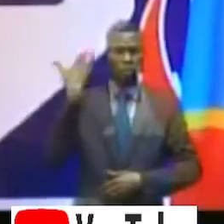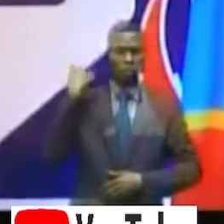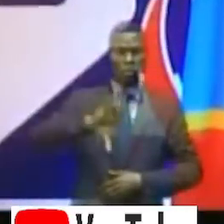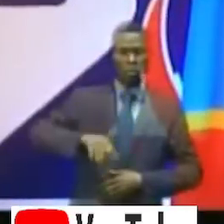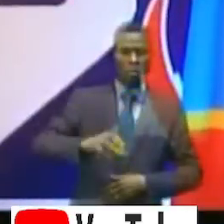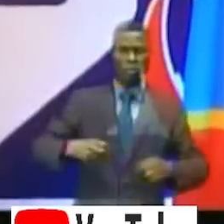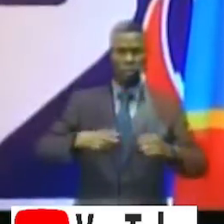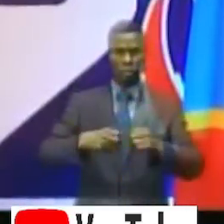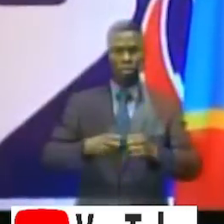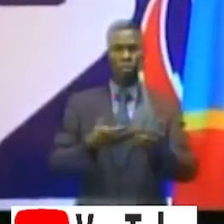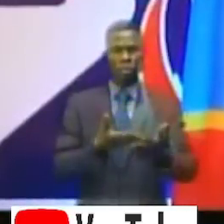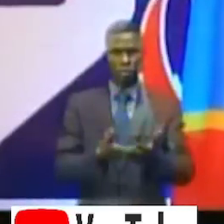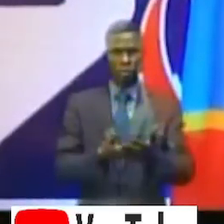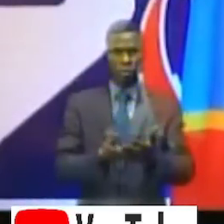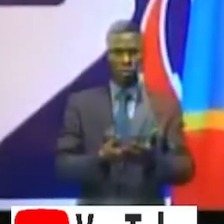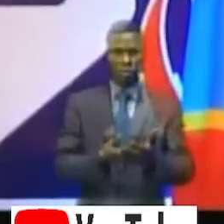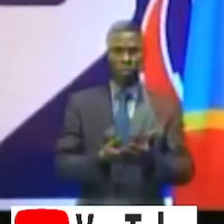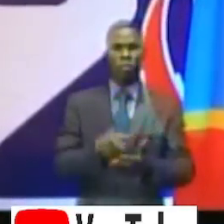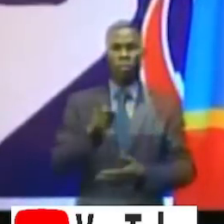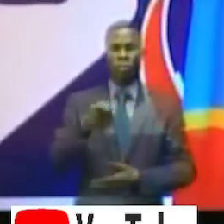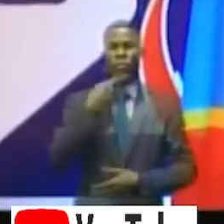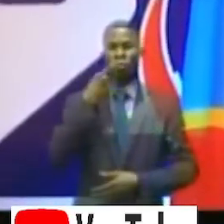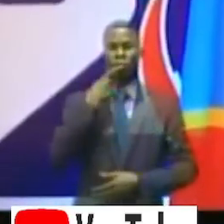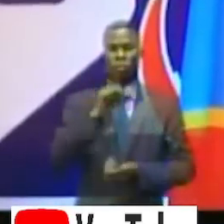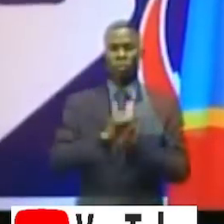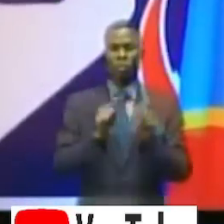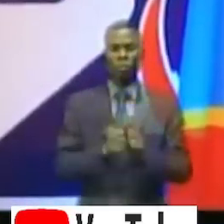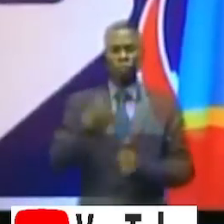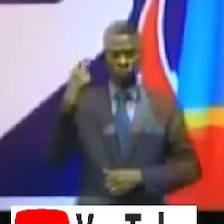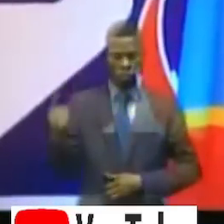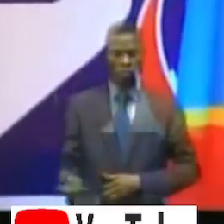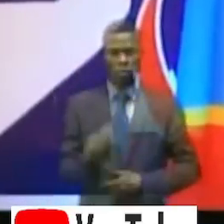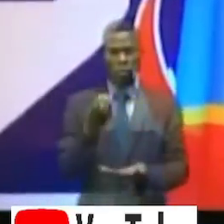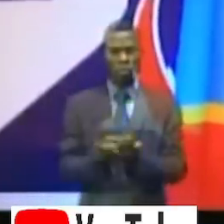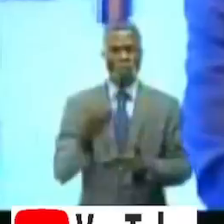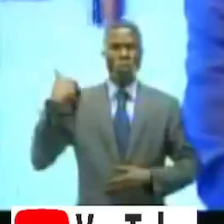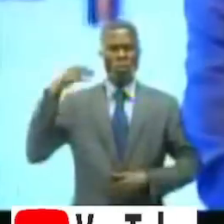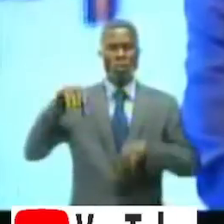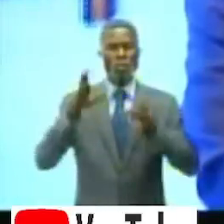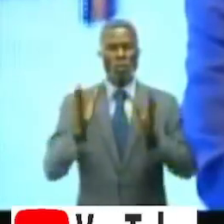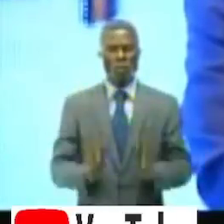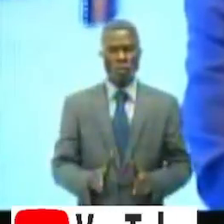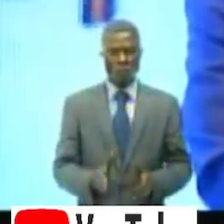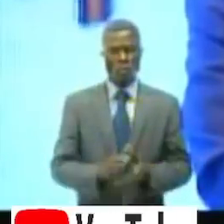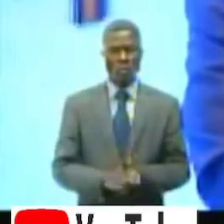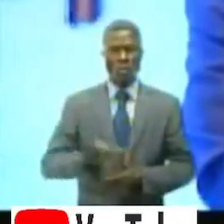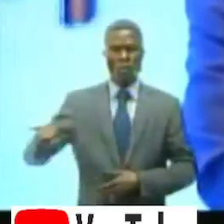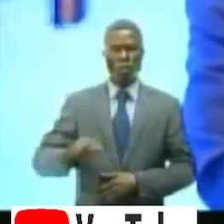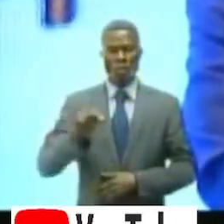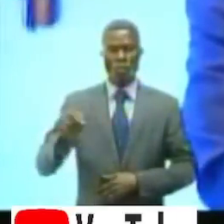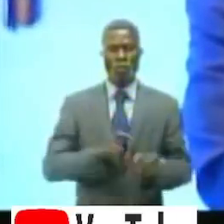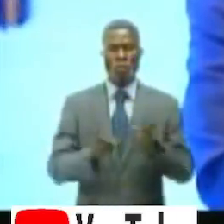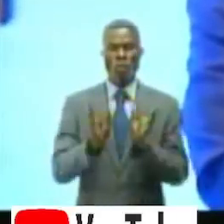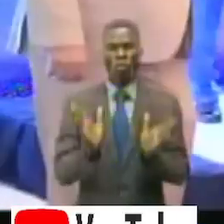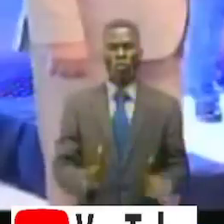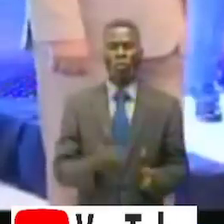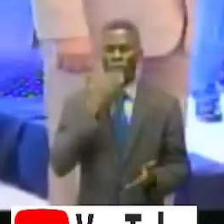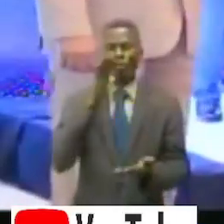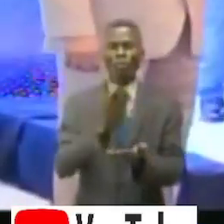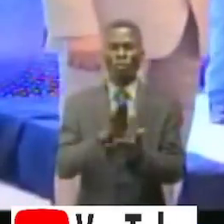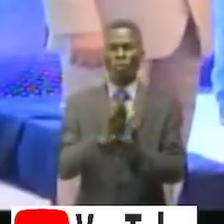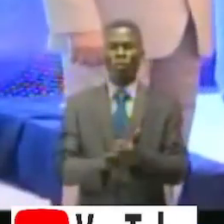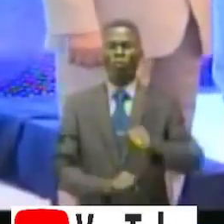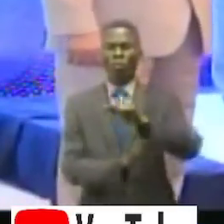Didier Boudimbou, Cobil est une contributrice régulière au budget de l'État congolais. Jean-Marie Kiwele, directeur général, félicite les pionniers